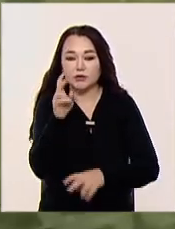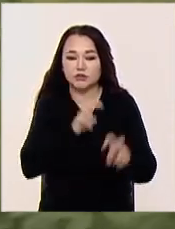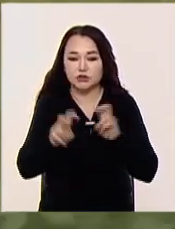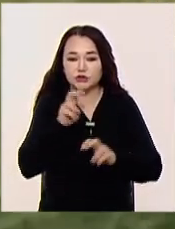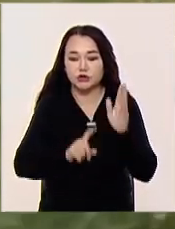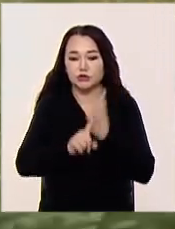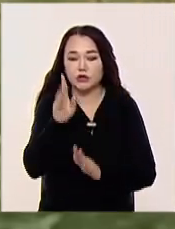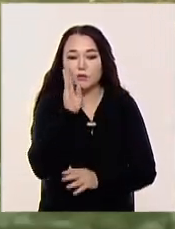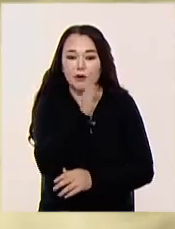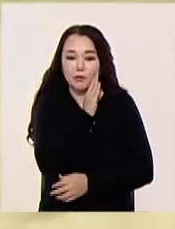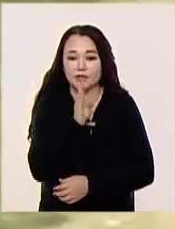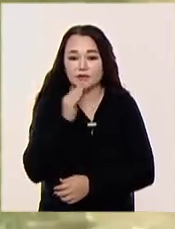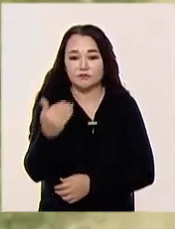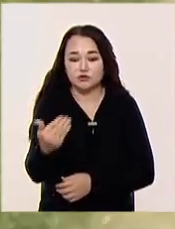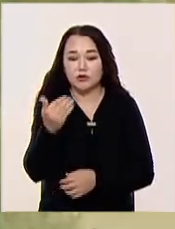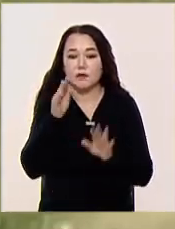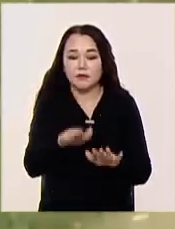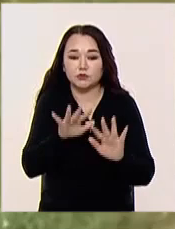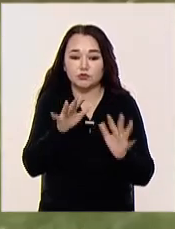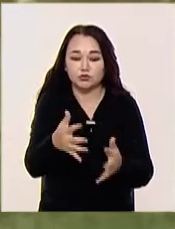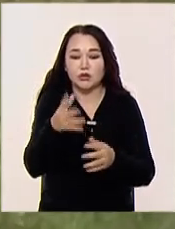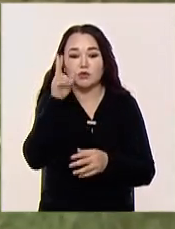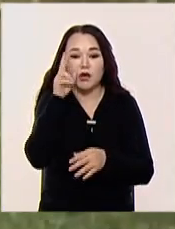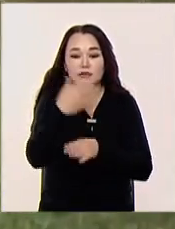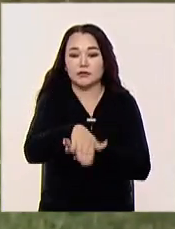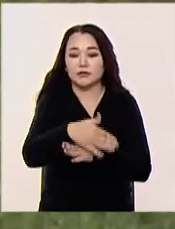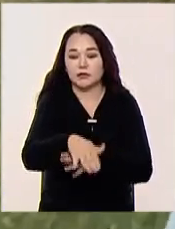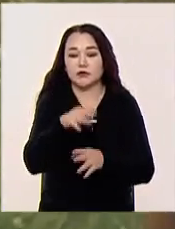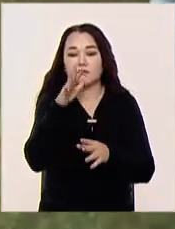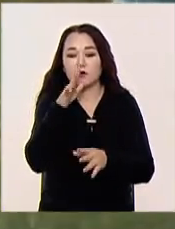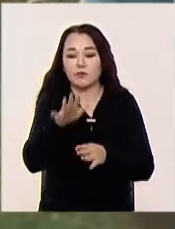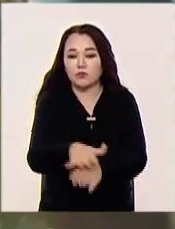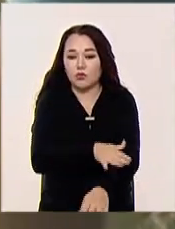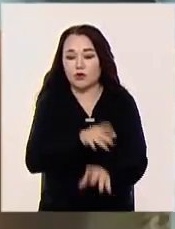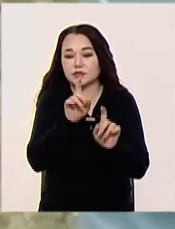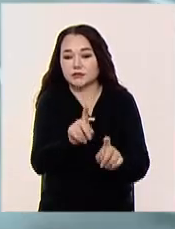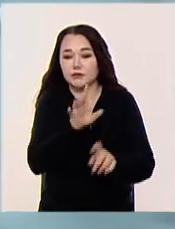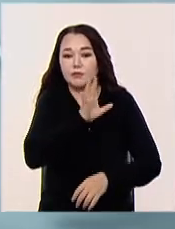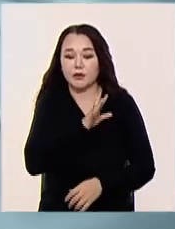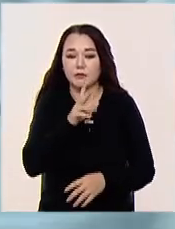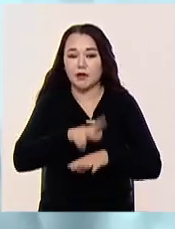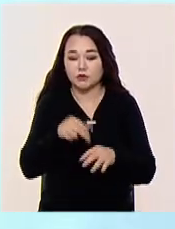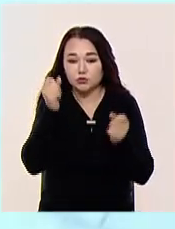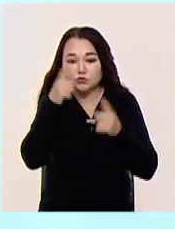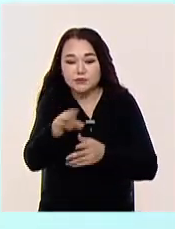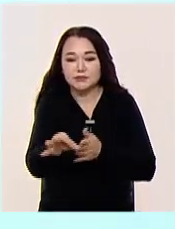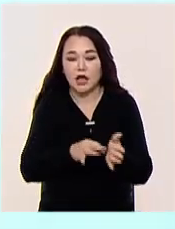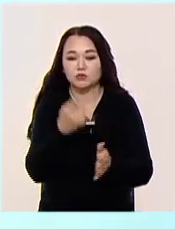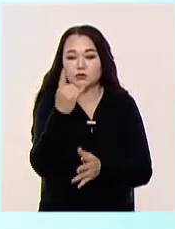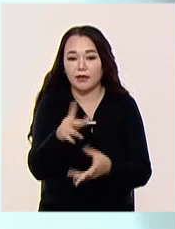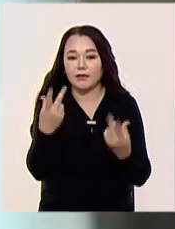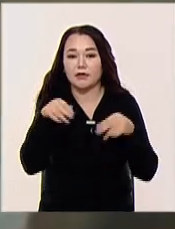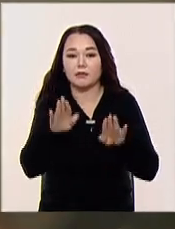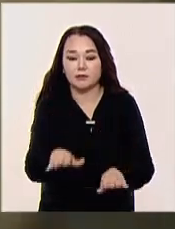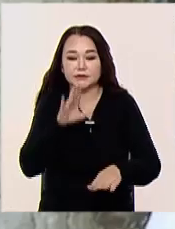бастады. Қыздың анасы оқиға орын алғанға дейін қыздың сырттағы дәретханада біраз уақыт болғанын білген, полиция қызметкерлері шұғыл баланың жатқан